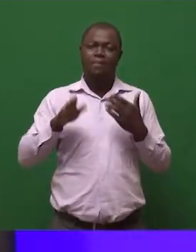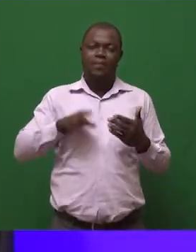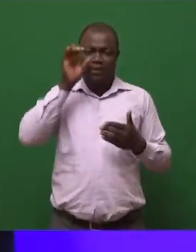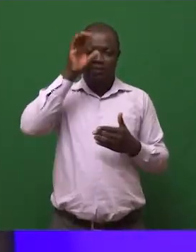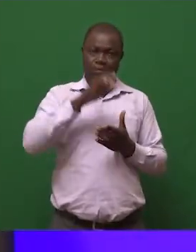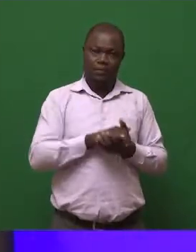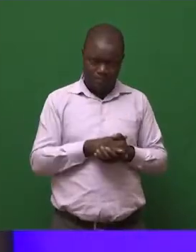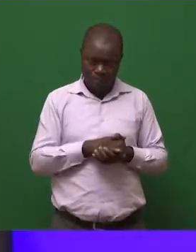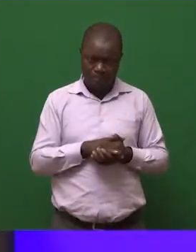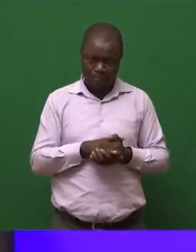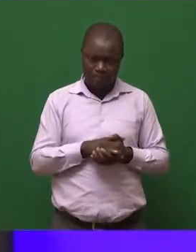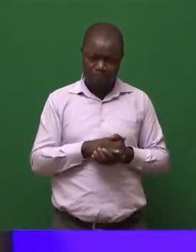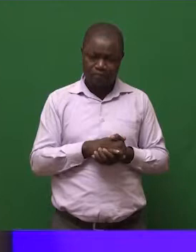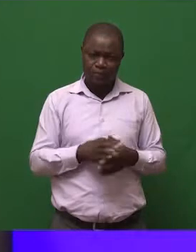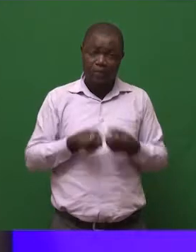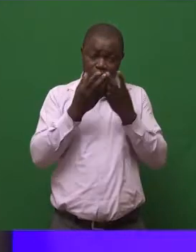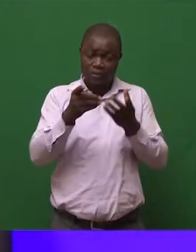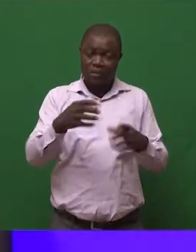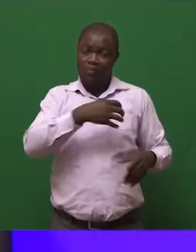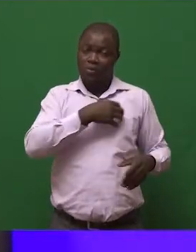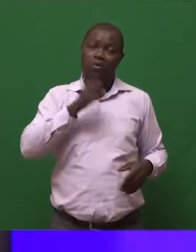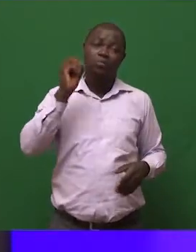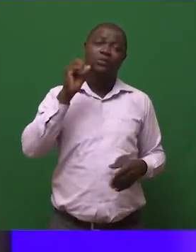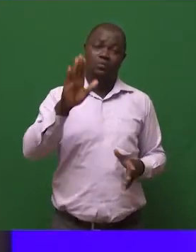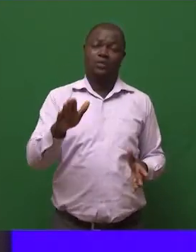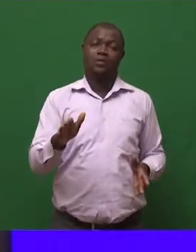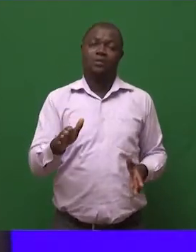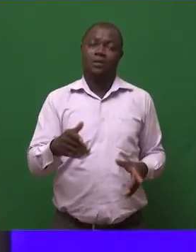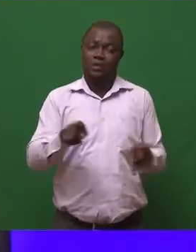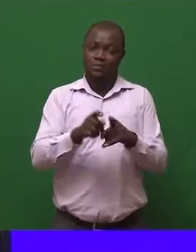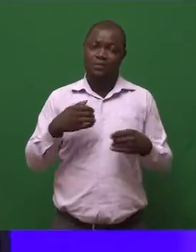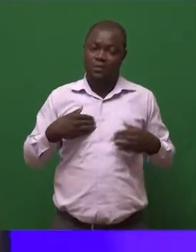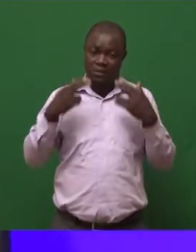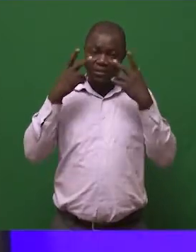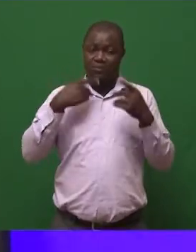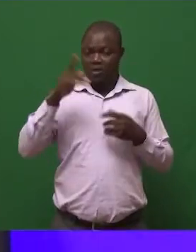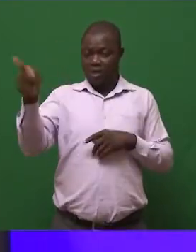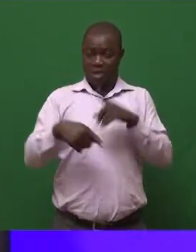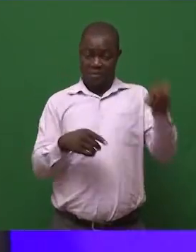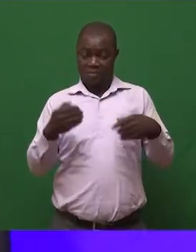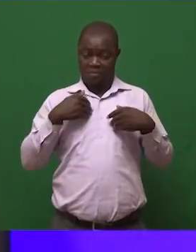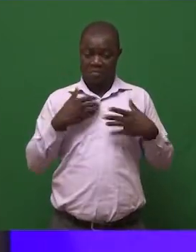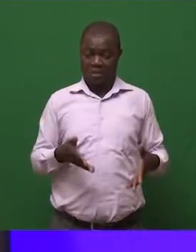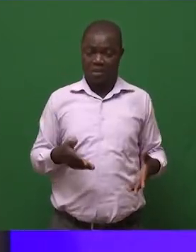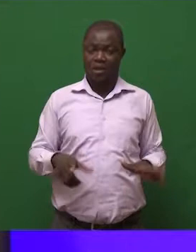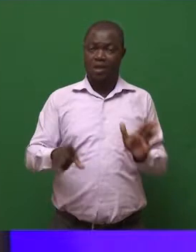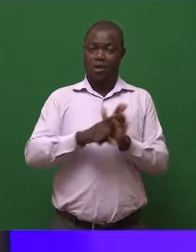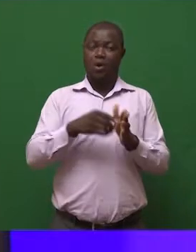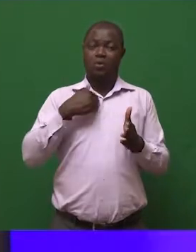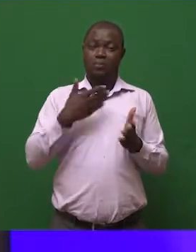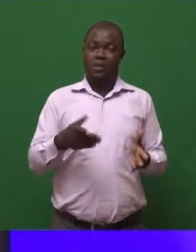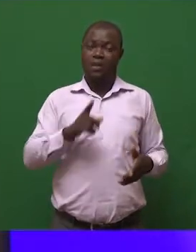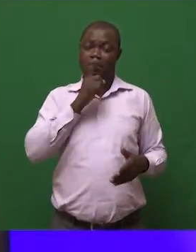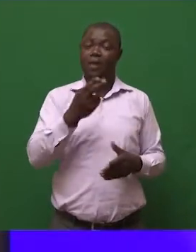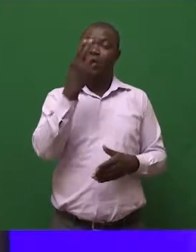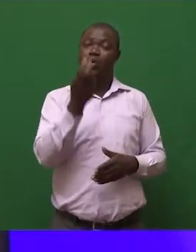mazvita mai chisamba nyaya iyi inyaya inorwadza zvisingati ndatotarisa kutoti kuya kwataita nhasi mutemo